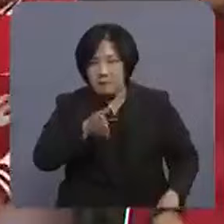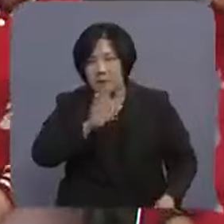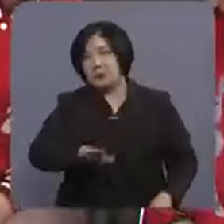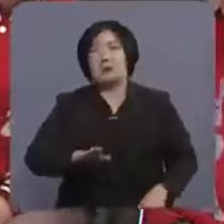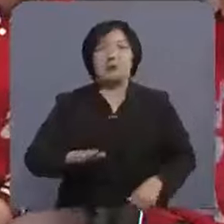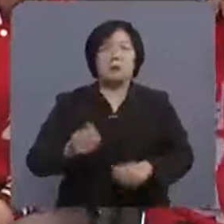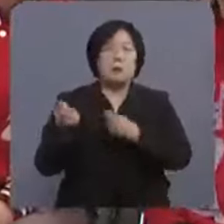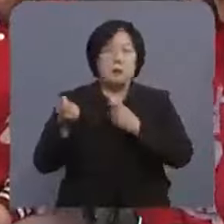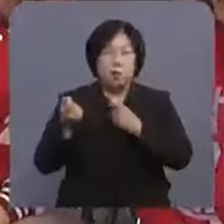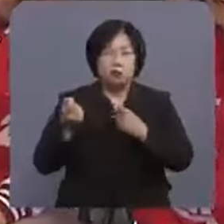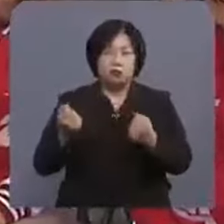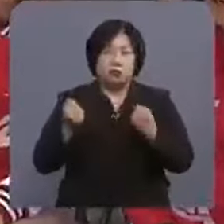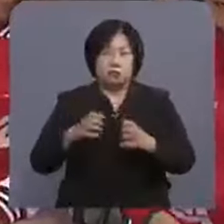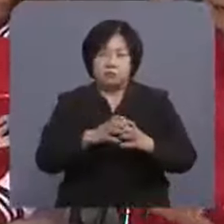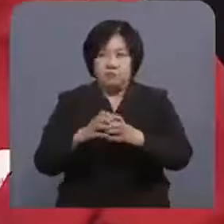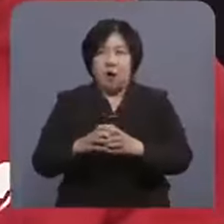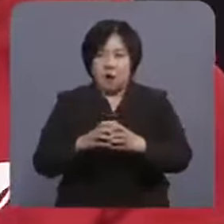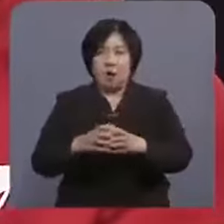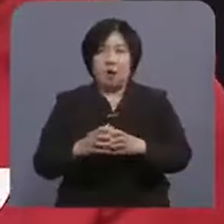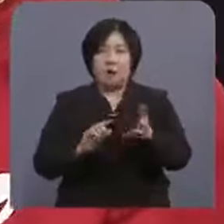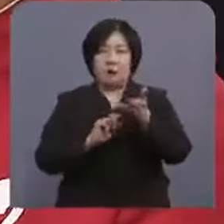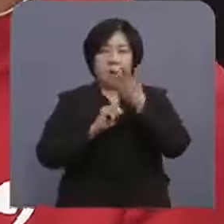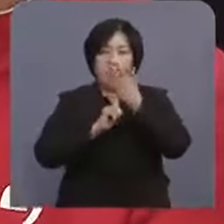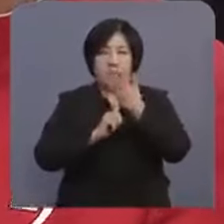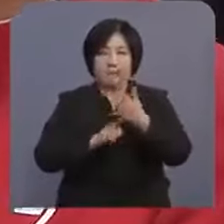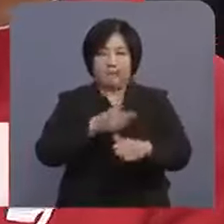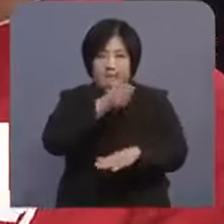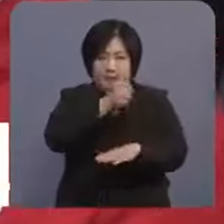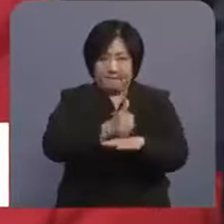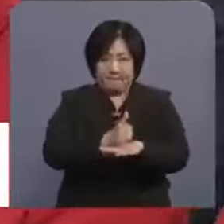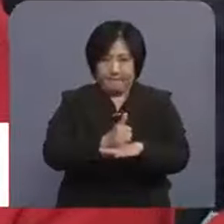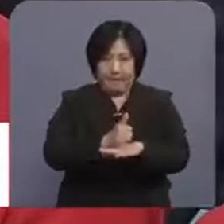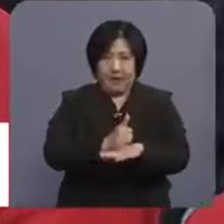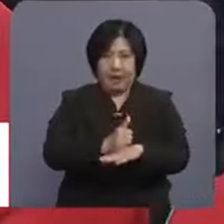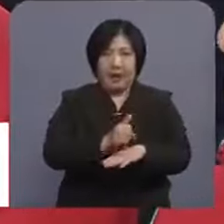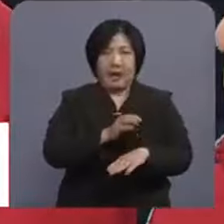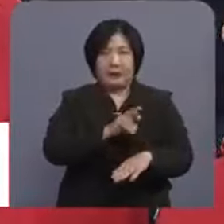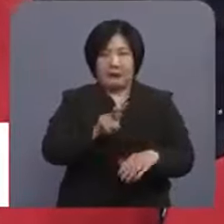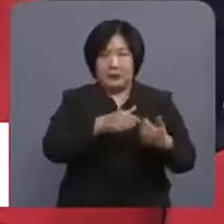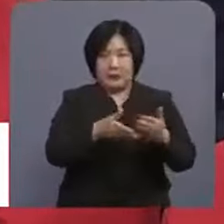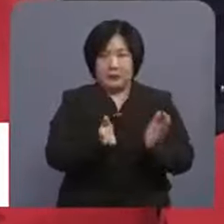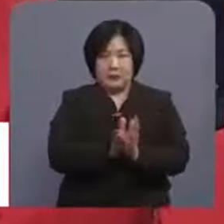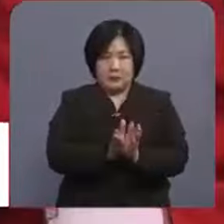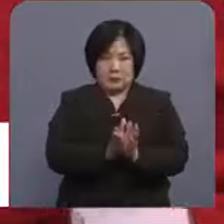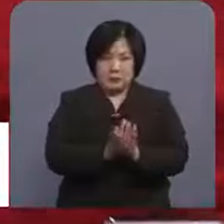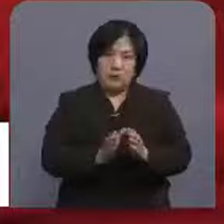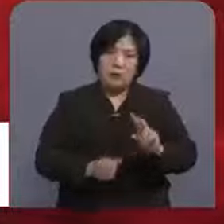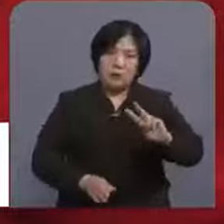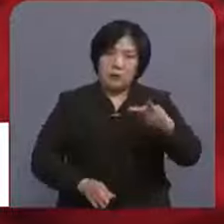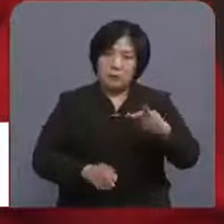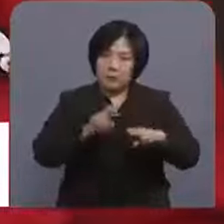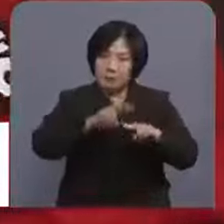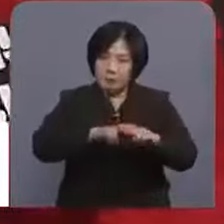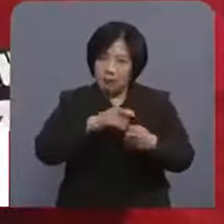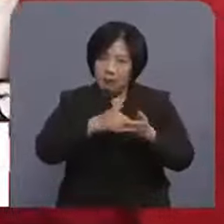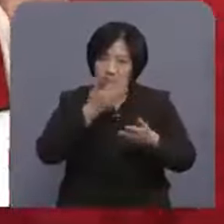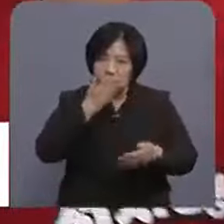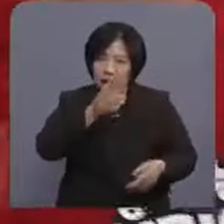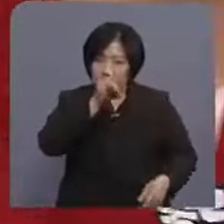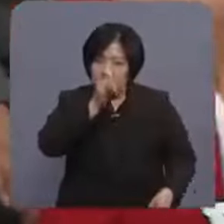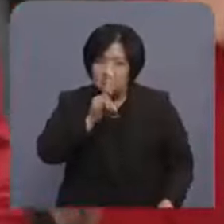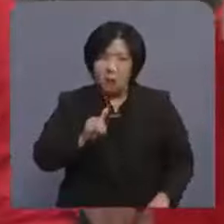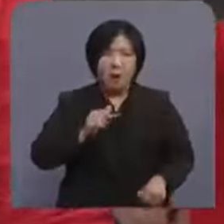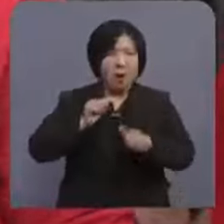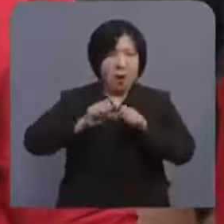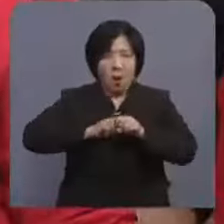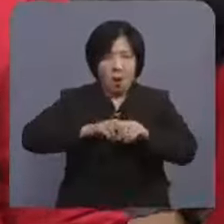결집으로 나타났습니다. 특히 선거 막판 범 야권에서 개헌선인 200석 가능성까지 거론되며 부산